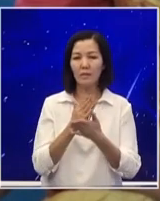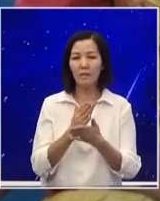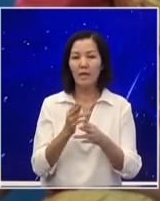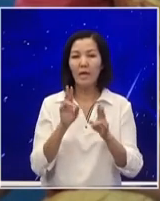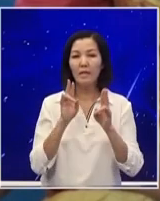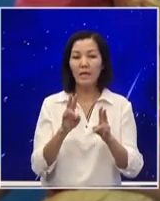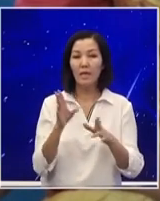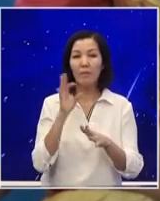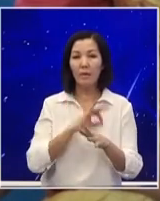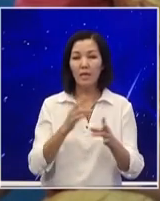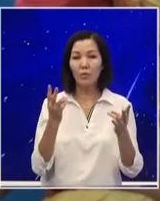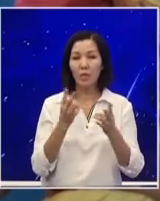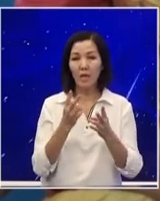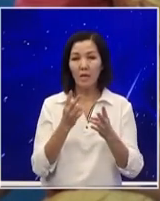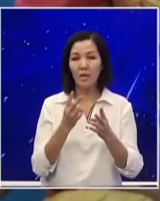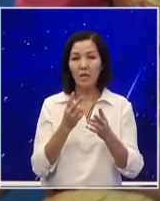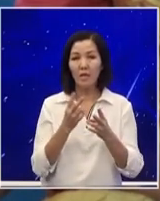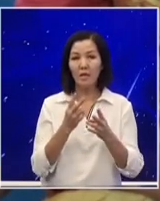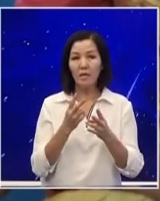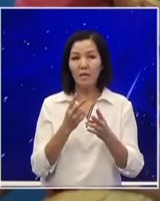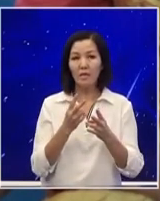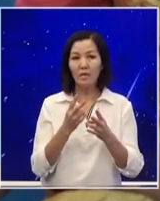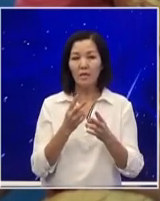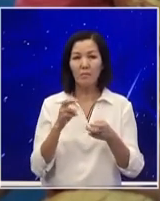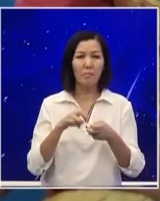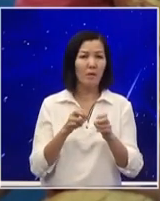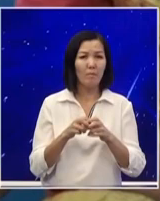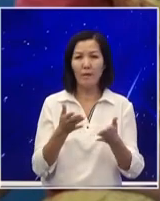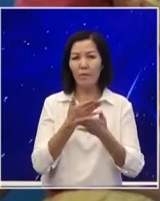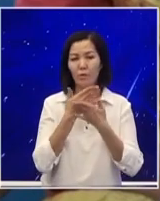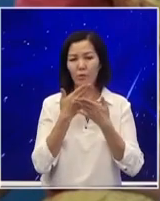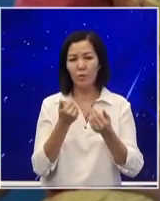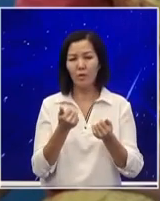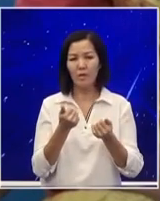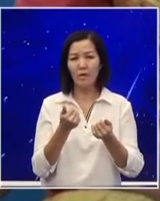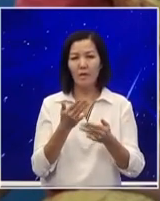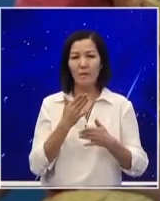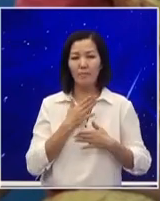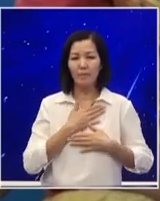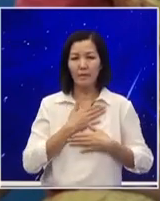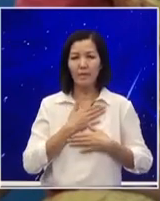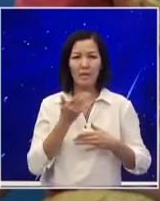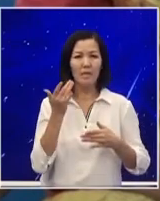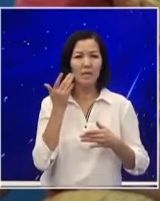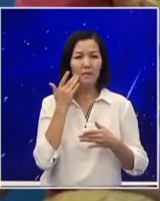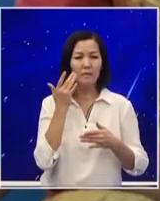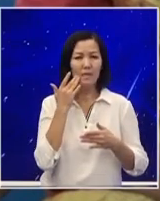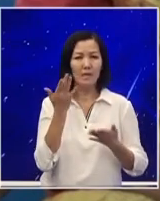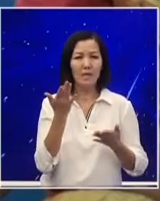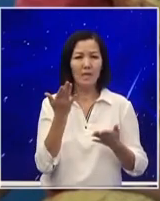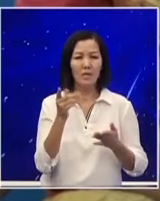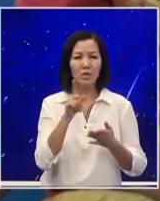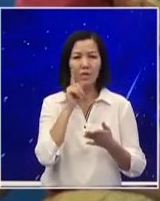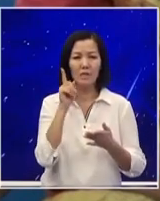қана пайдалану керек. Бізде басқа ешқандай мәселелер жоқ. Бізде ешқашан жастарды,